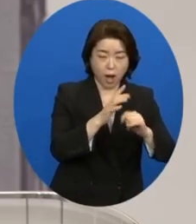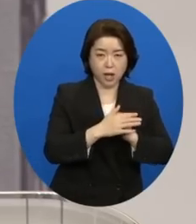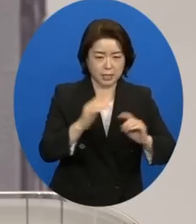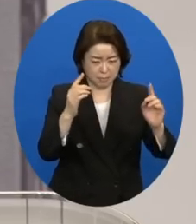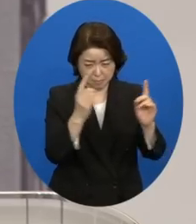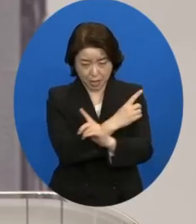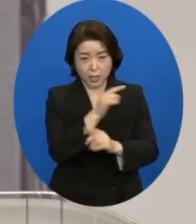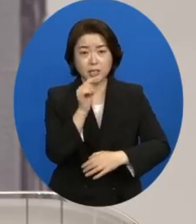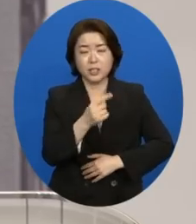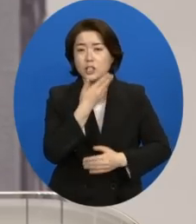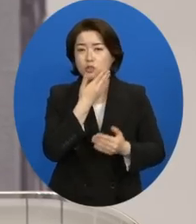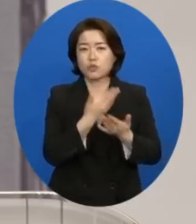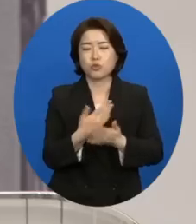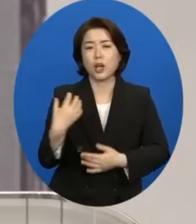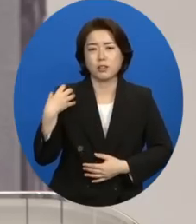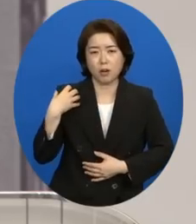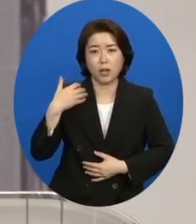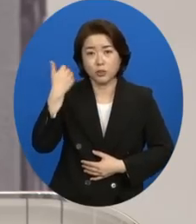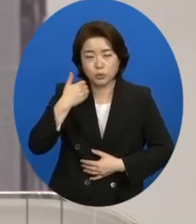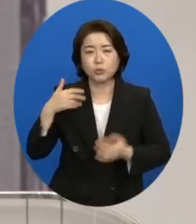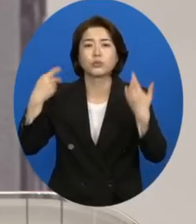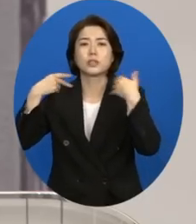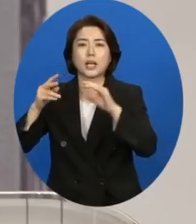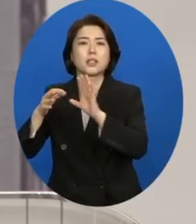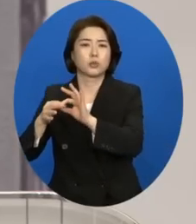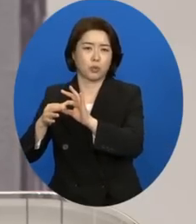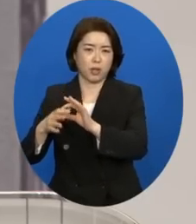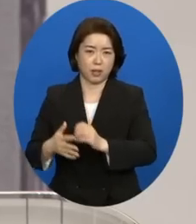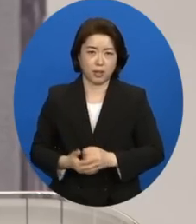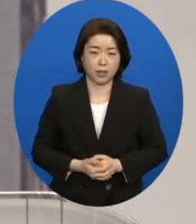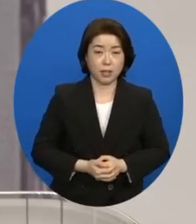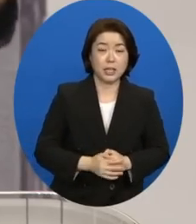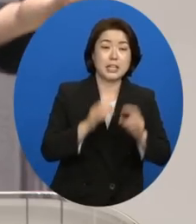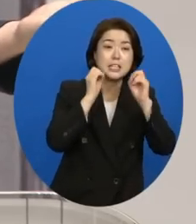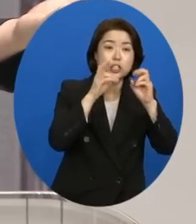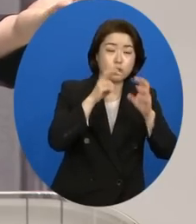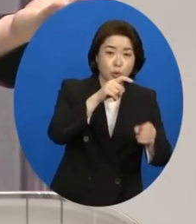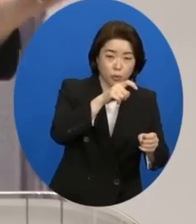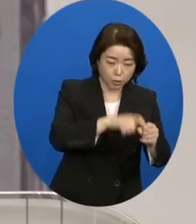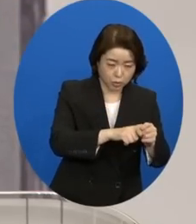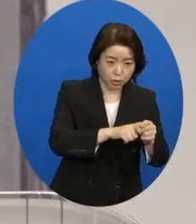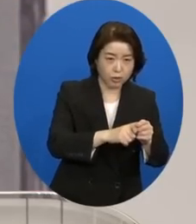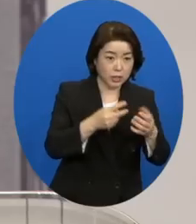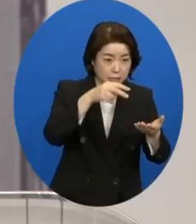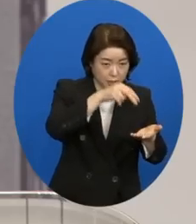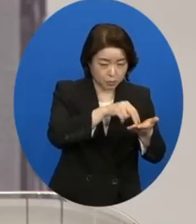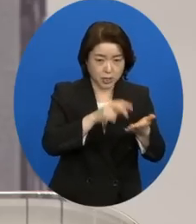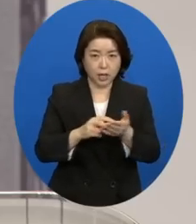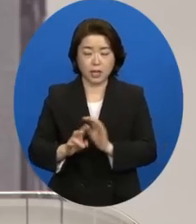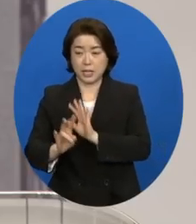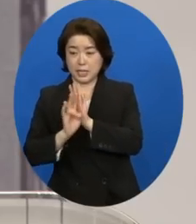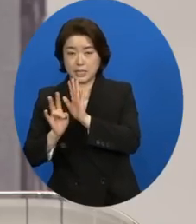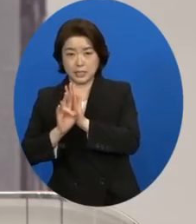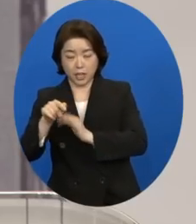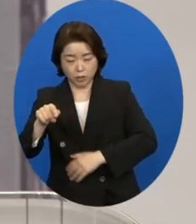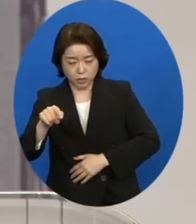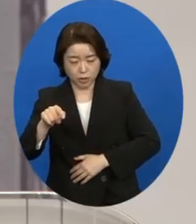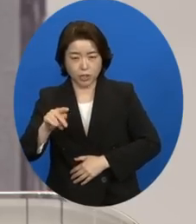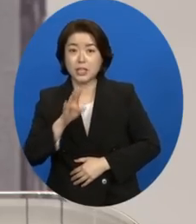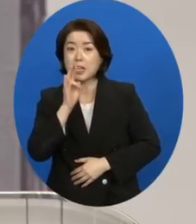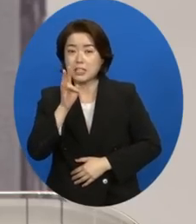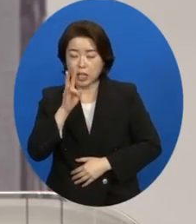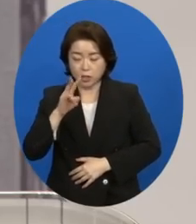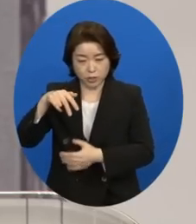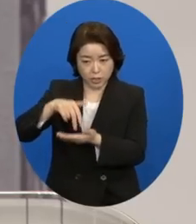중요한 역할을 하게 되었다는 것이죠 선교적인 관점과 예언적인 관점을 함께 견제해야 된다는